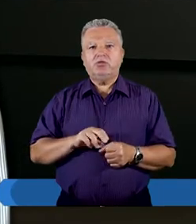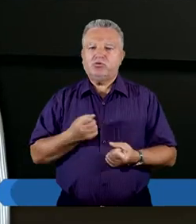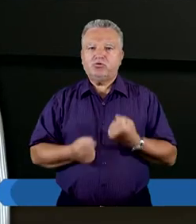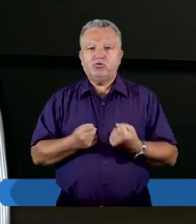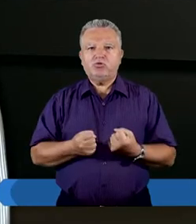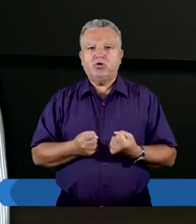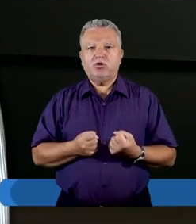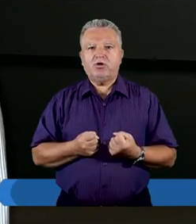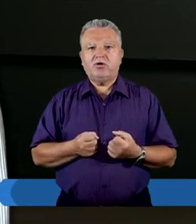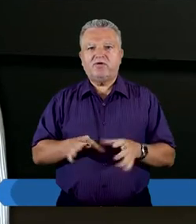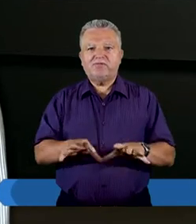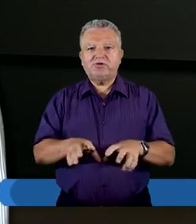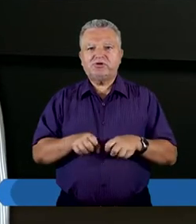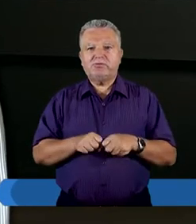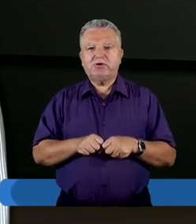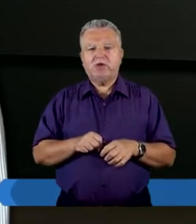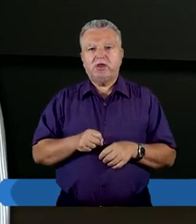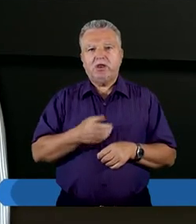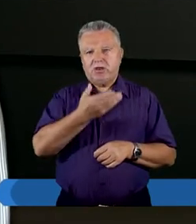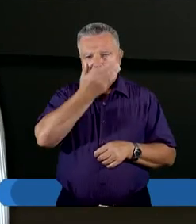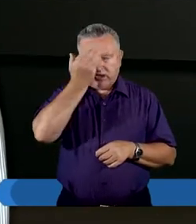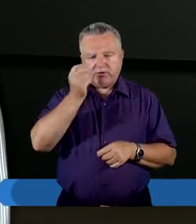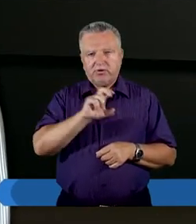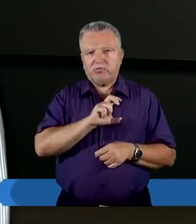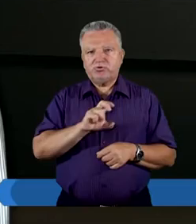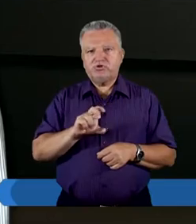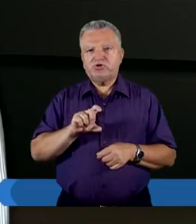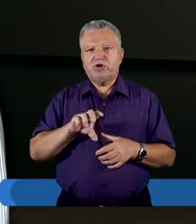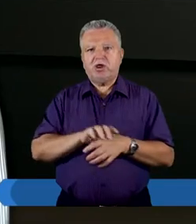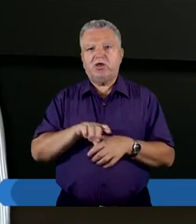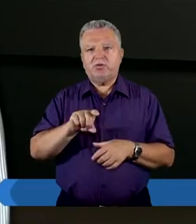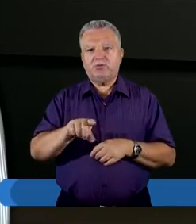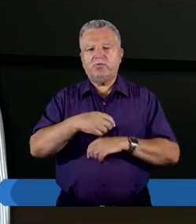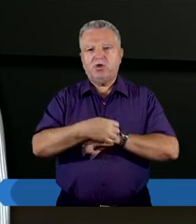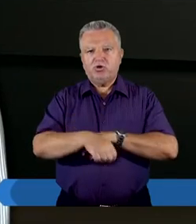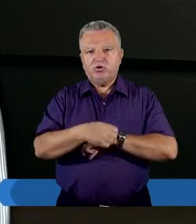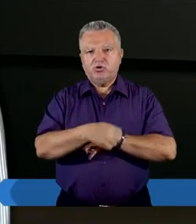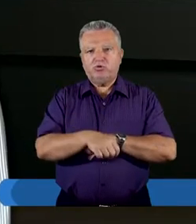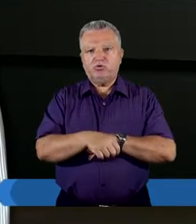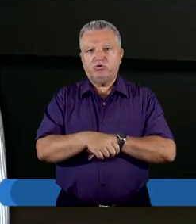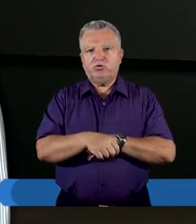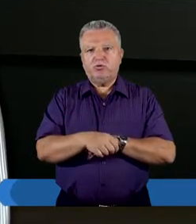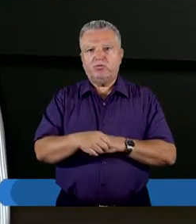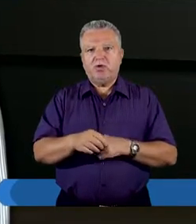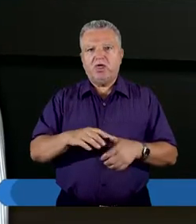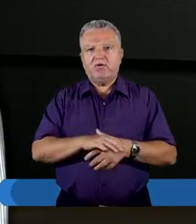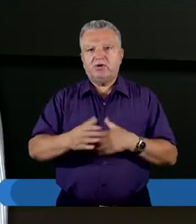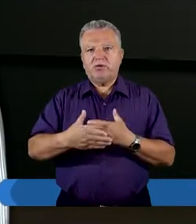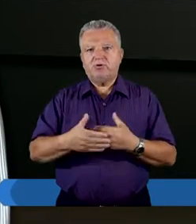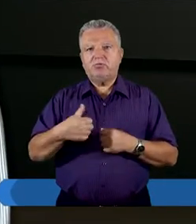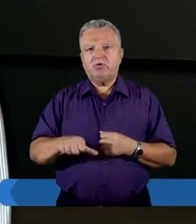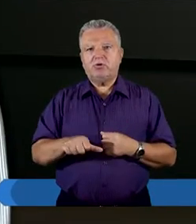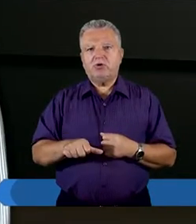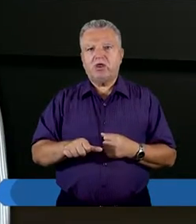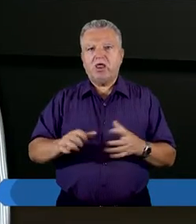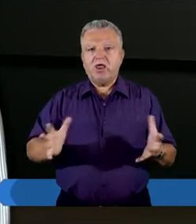znieść. Nie wiem, czy w przeciągu tych rozważań, które nas czekają przez najbliższe tygodnie, znajdziemy